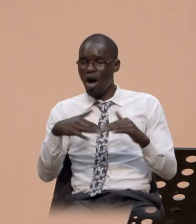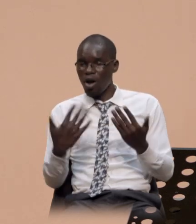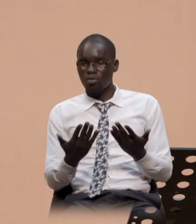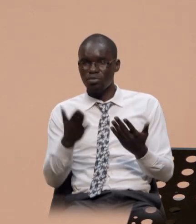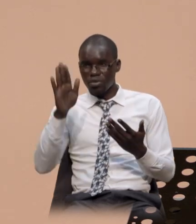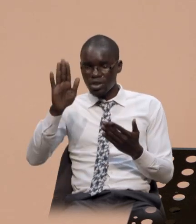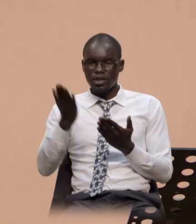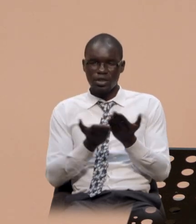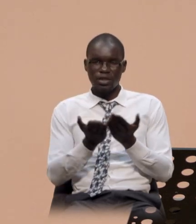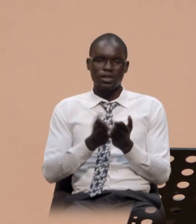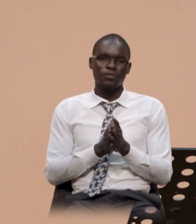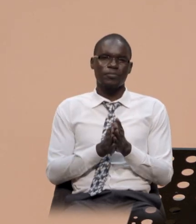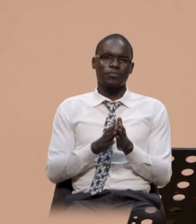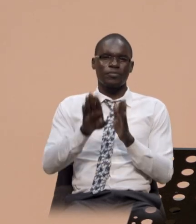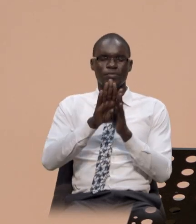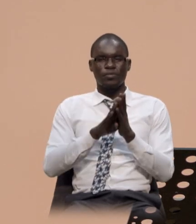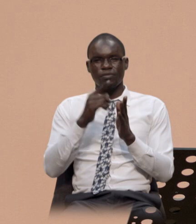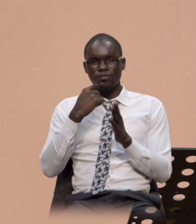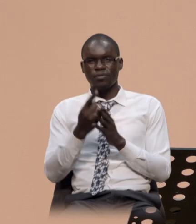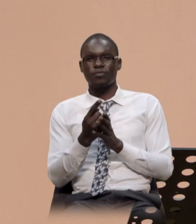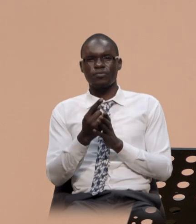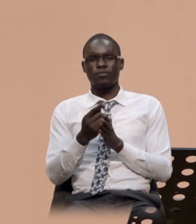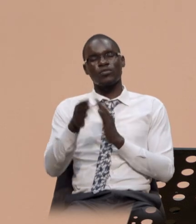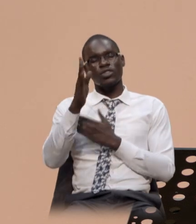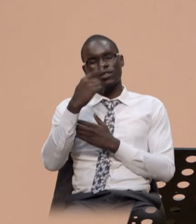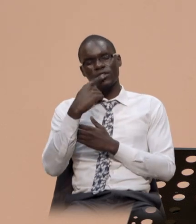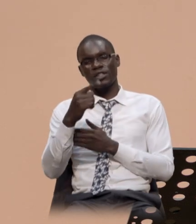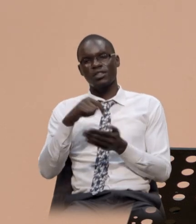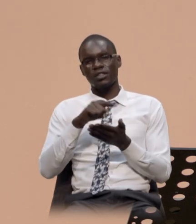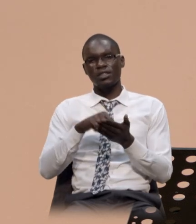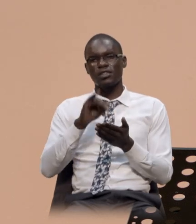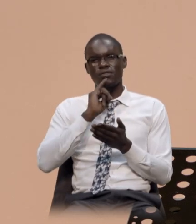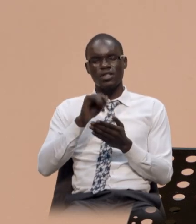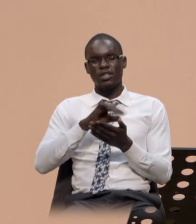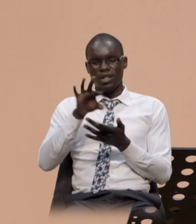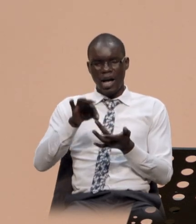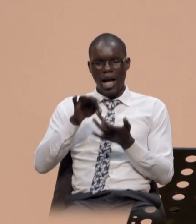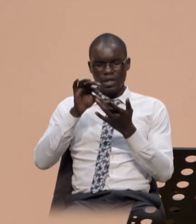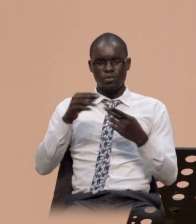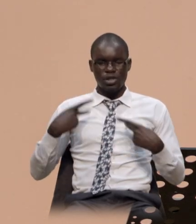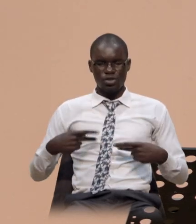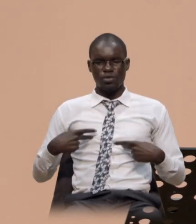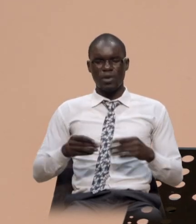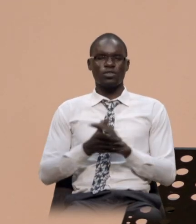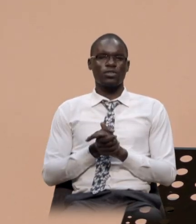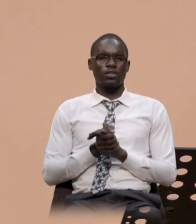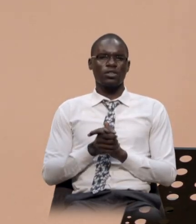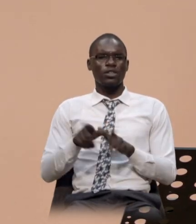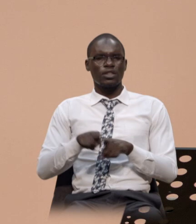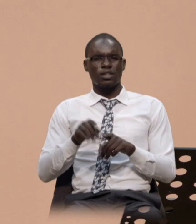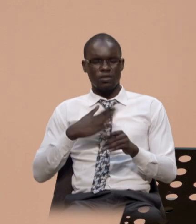wake. Na maandiko yanasema vizuri sana. Mungu anasema huyu ni mtu wa pekee, ni mtumishi wangu. Jambo la